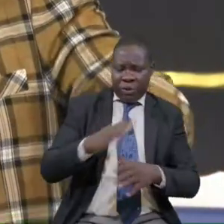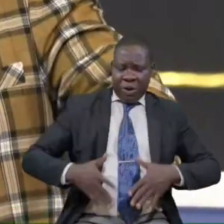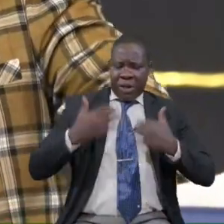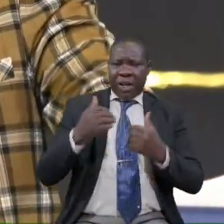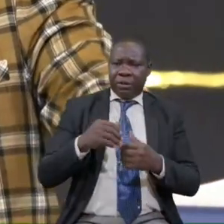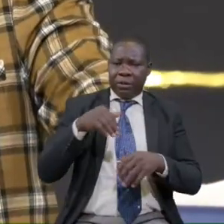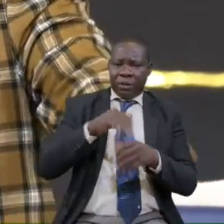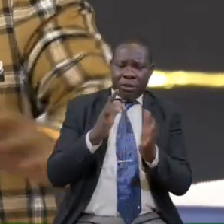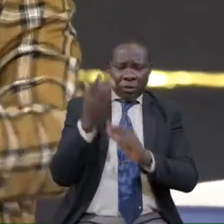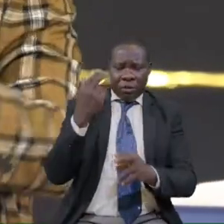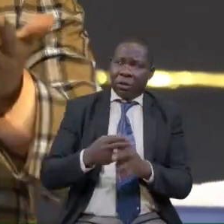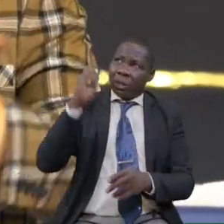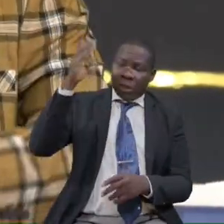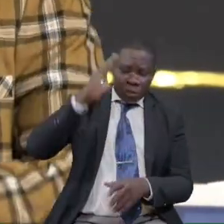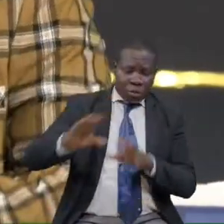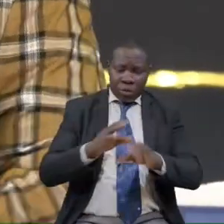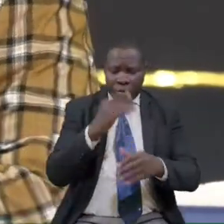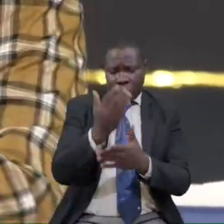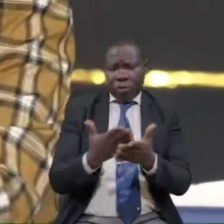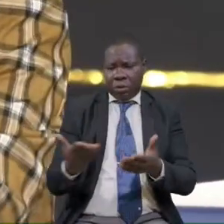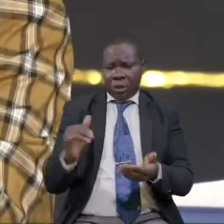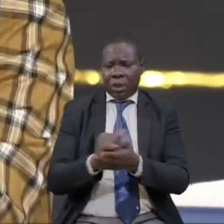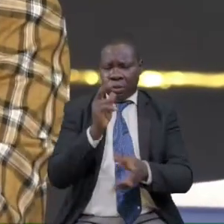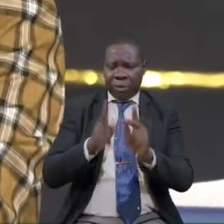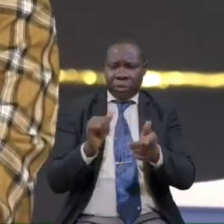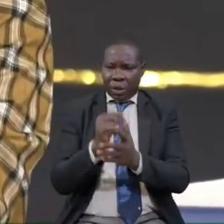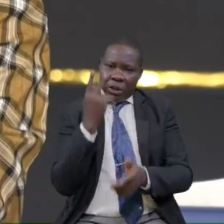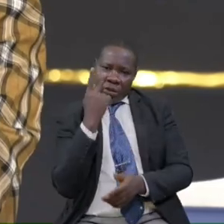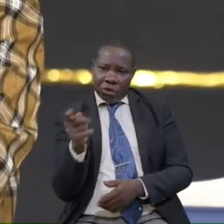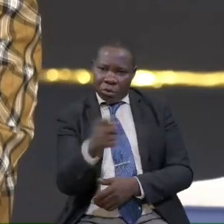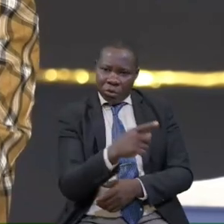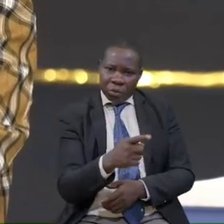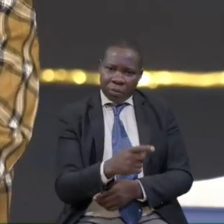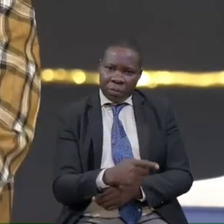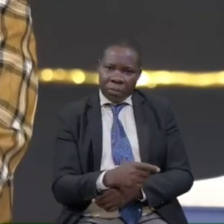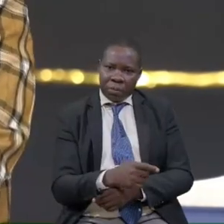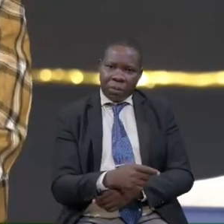quelque chose que les gens qui vous voient, ouais,